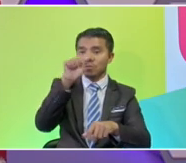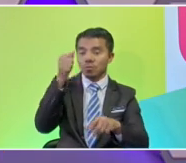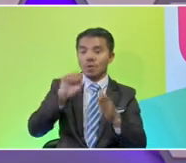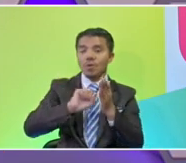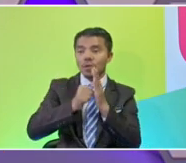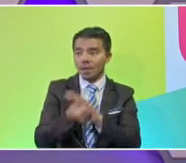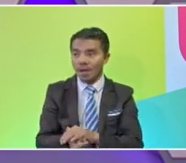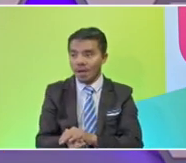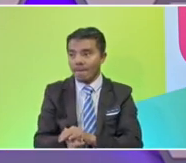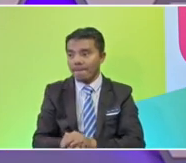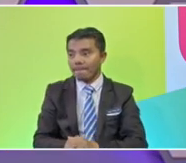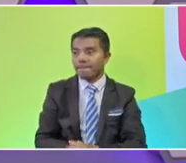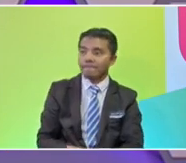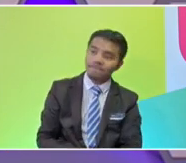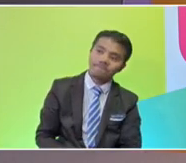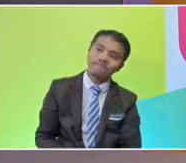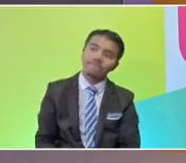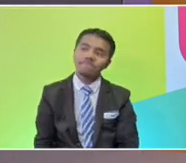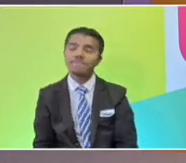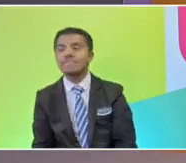kita mulai dari pada sekarang satu